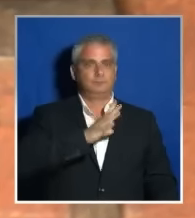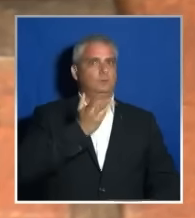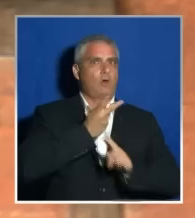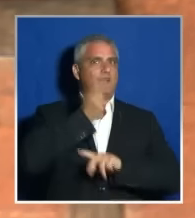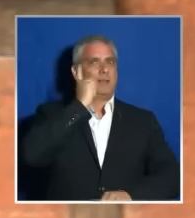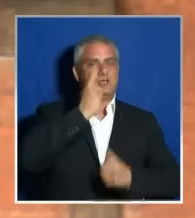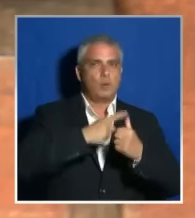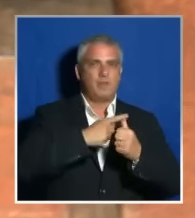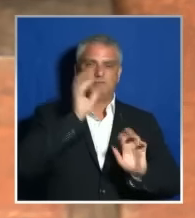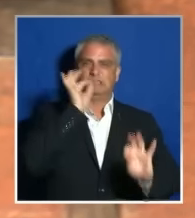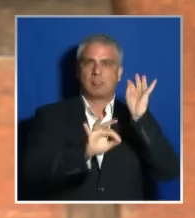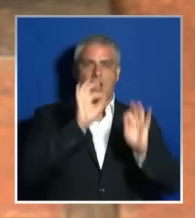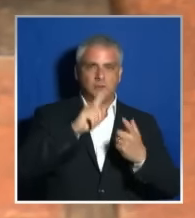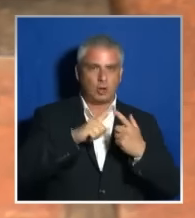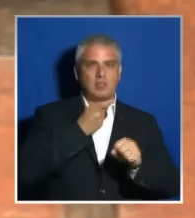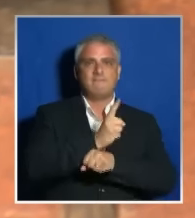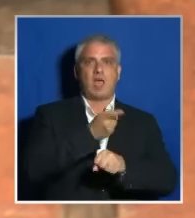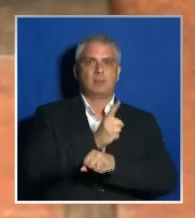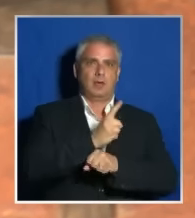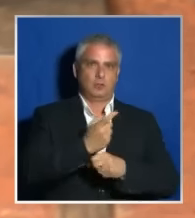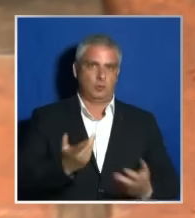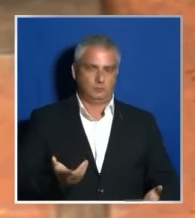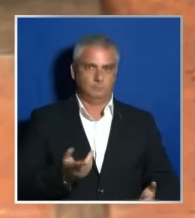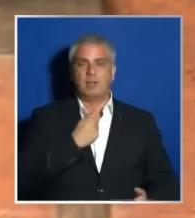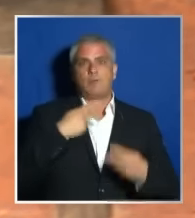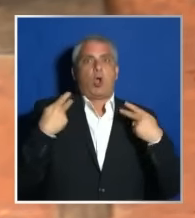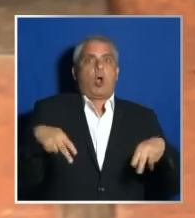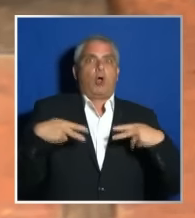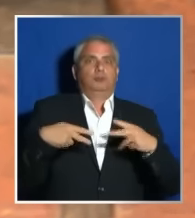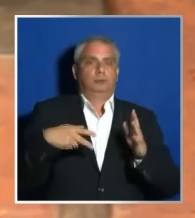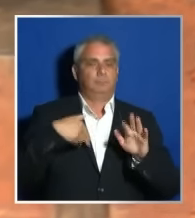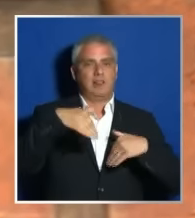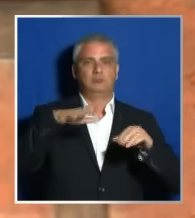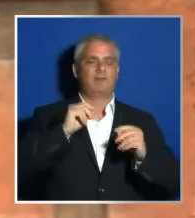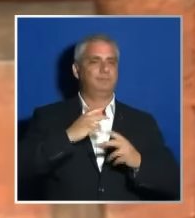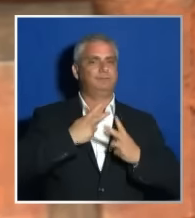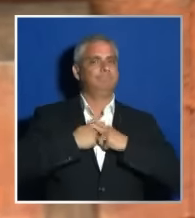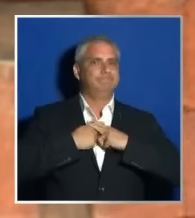איומים, נאצות והטרדות. הם חוששים להיראות